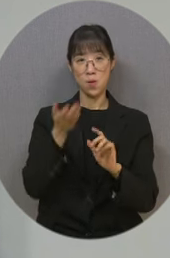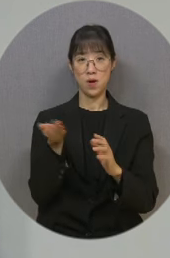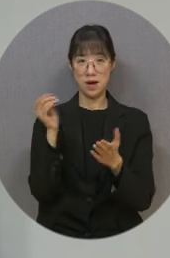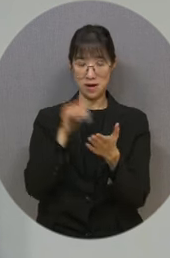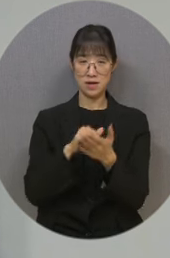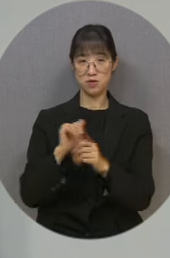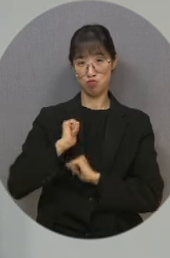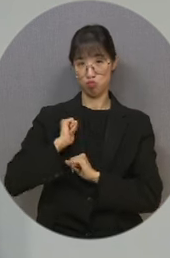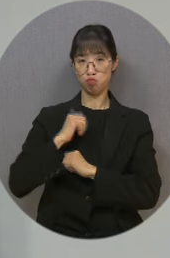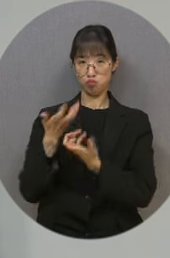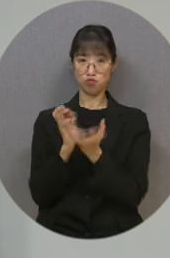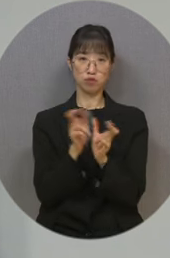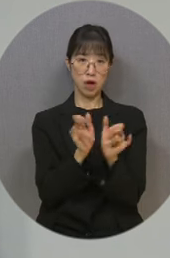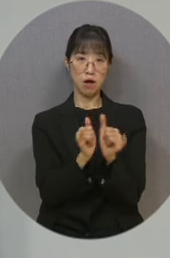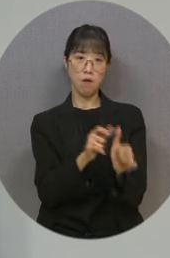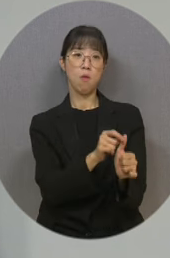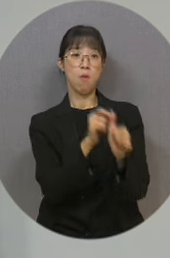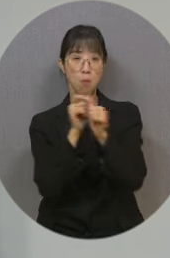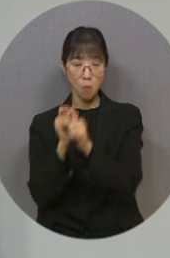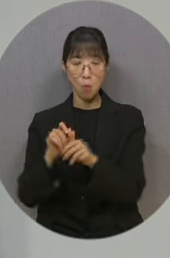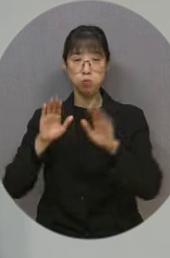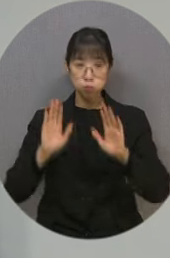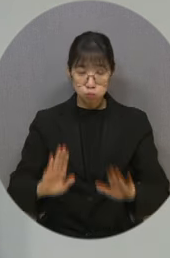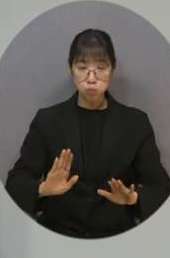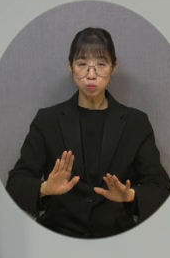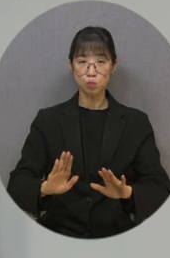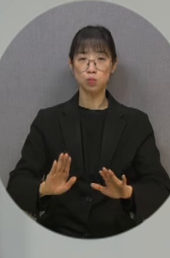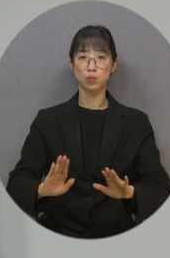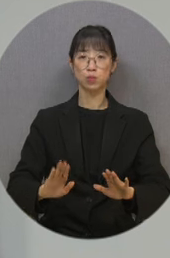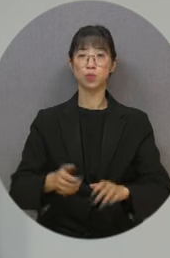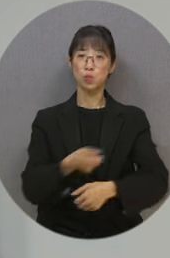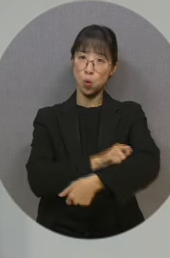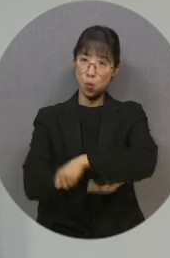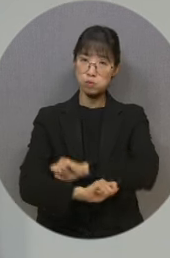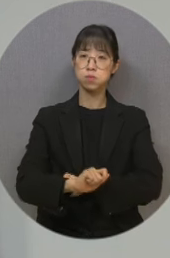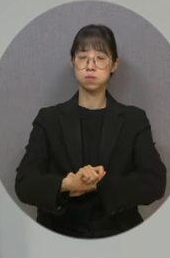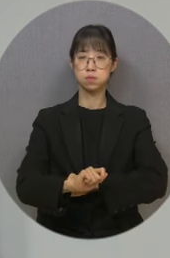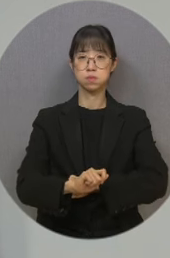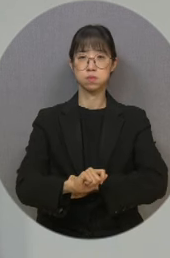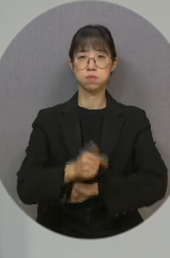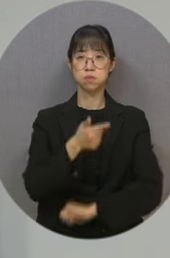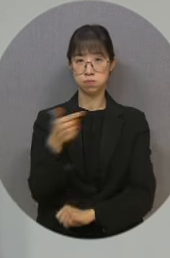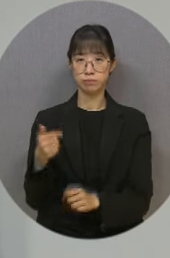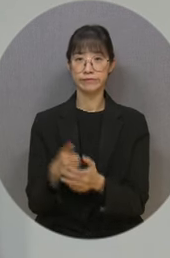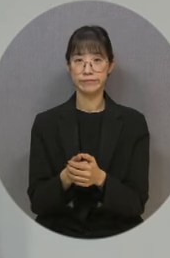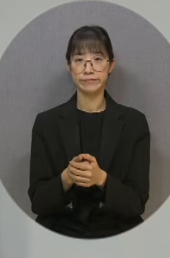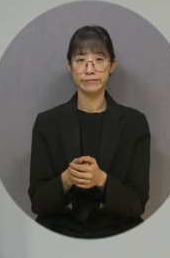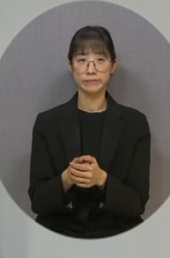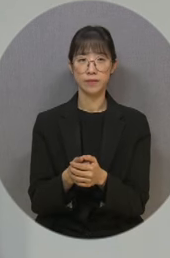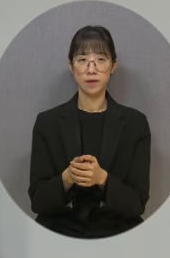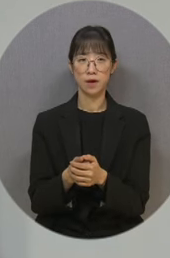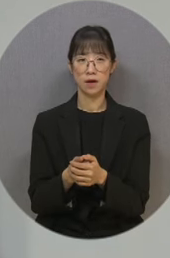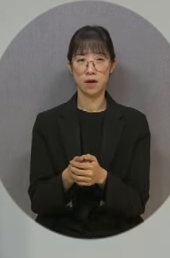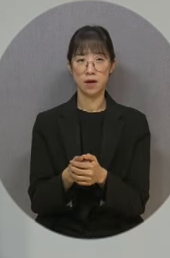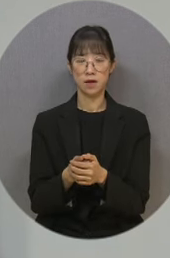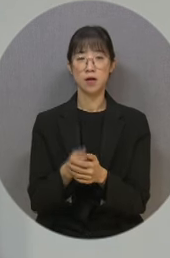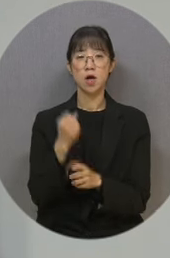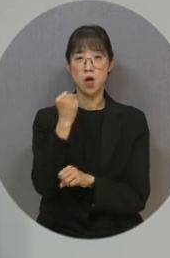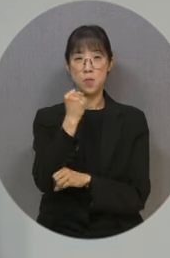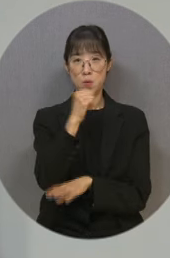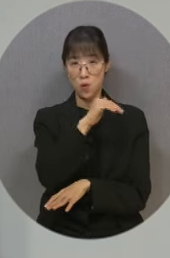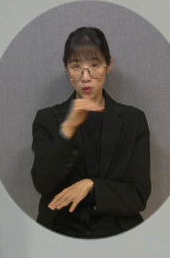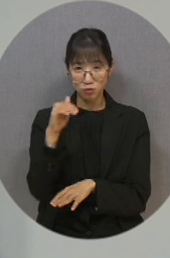장애인 고용에 있어서 굉장히 그 적극적으로 지금 하고 있습니다 표준 사업장을 설치한다든지